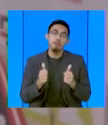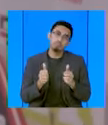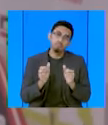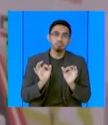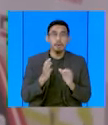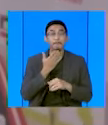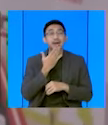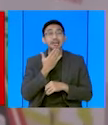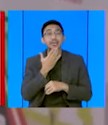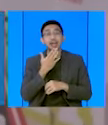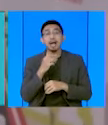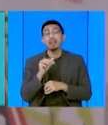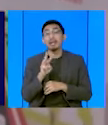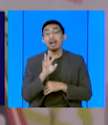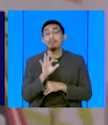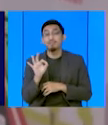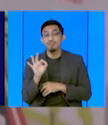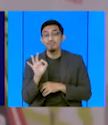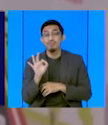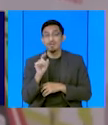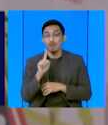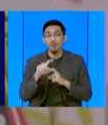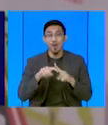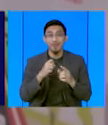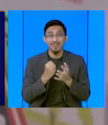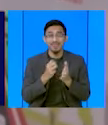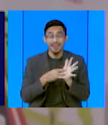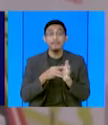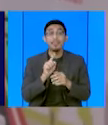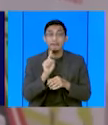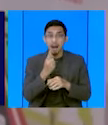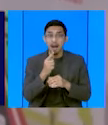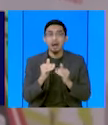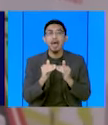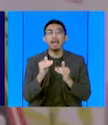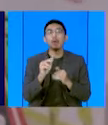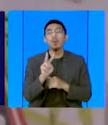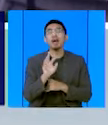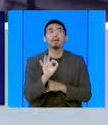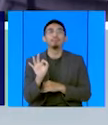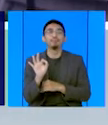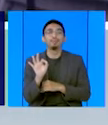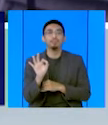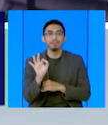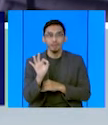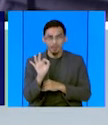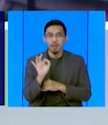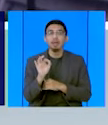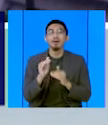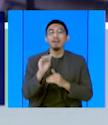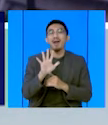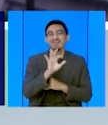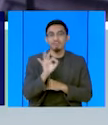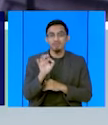harga Rp3.000 per kilometer pertama, kini naik Rp2.000 menjadi Rp5.000 per